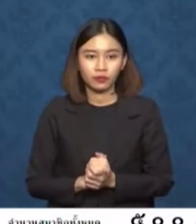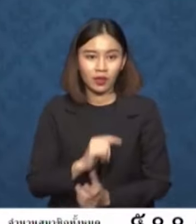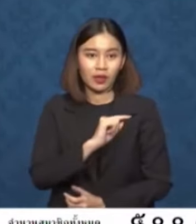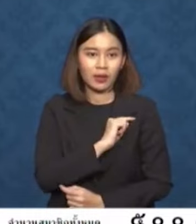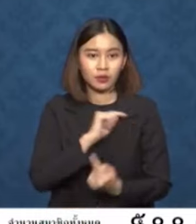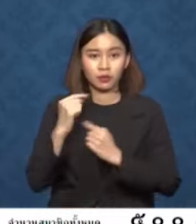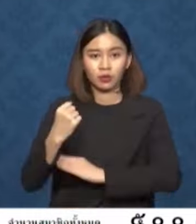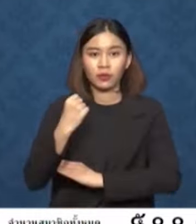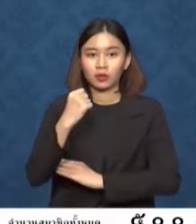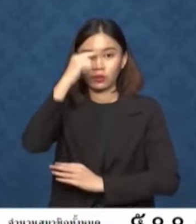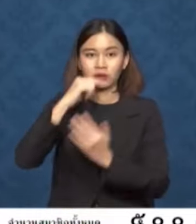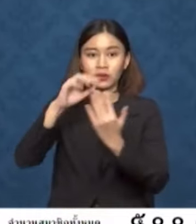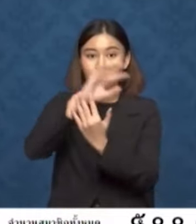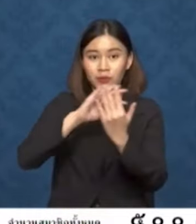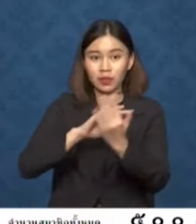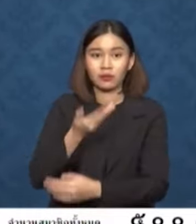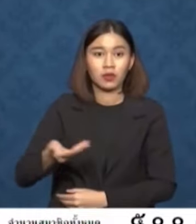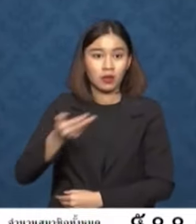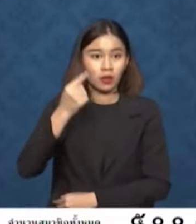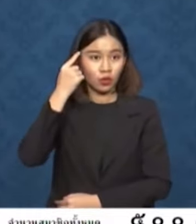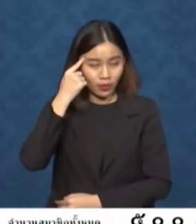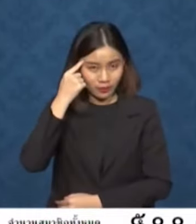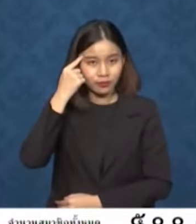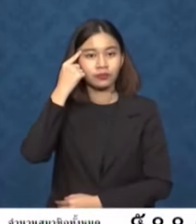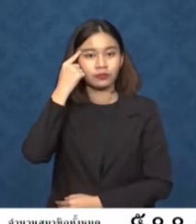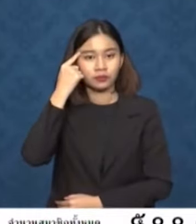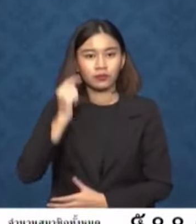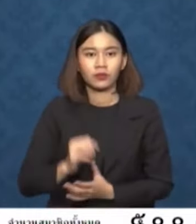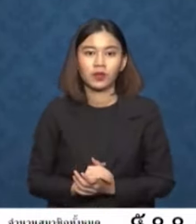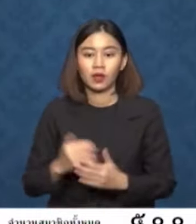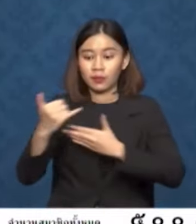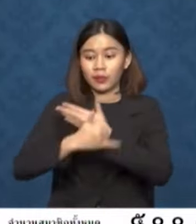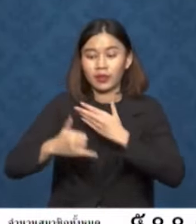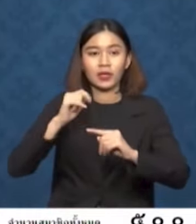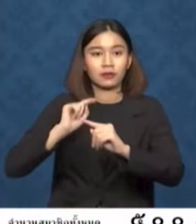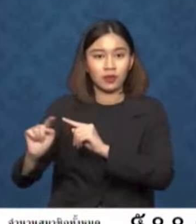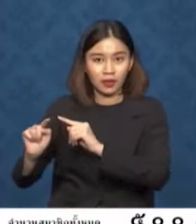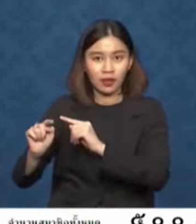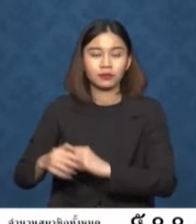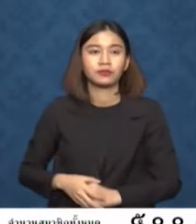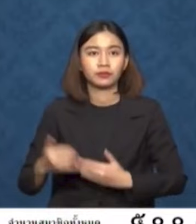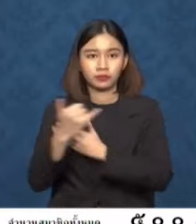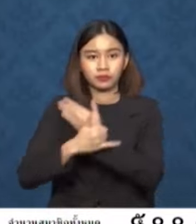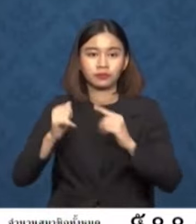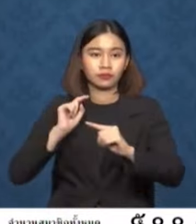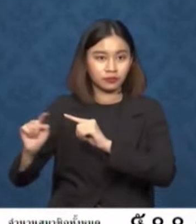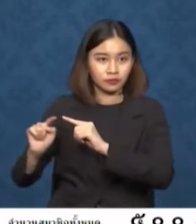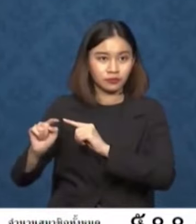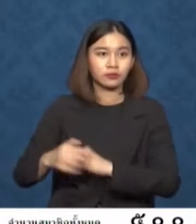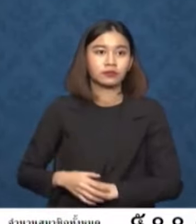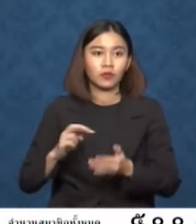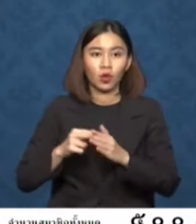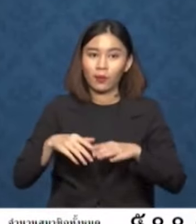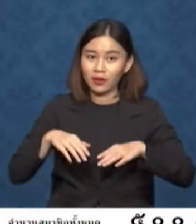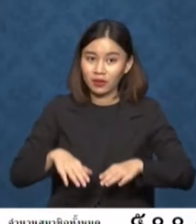ชอบกับความมั่นคงท่านรู้มั้ยครับท่านก็อาจจะรู้อยู่หรอกหลายประเทศหลายประเทศเนี่ยเกิดมาต้องเป็น